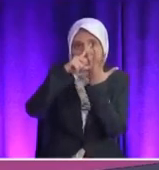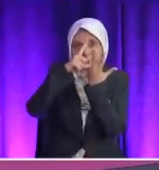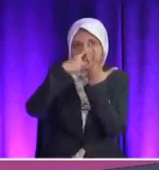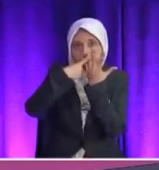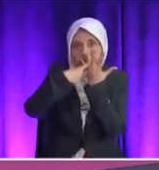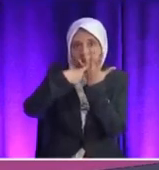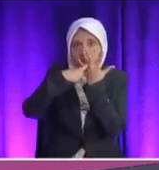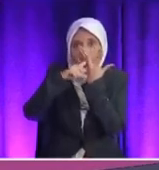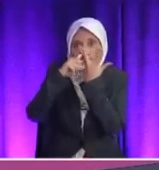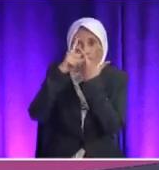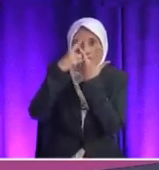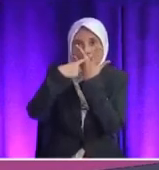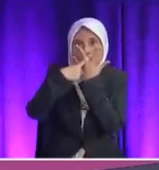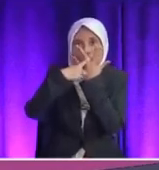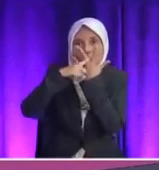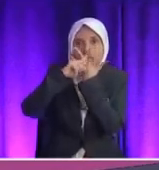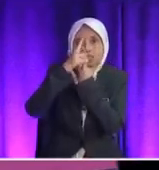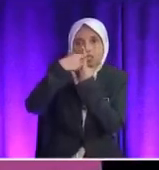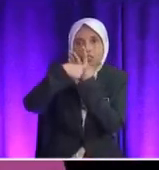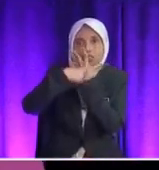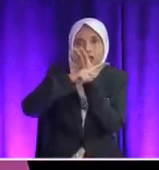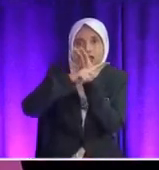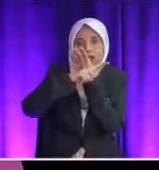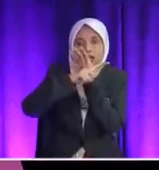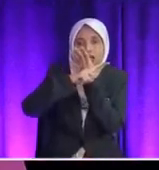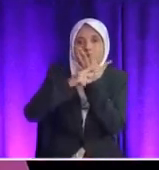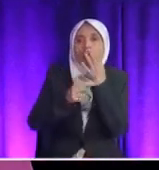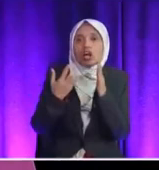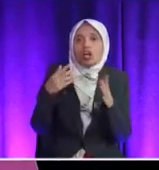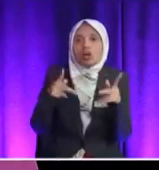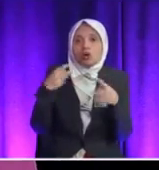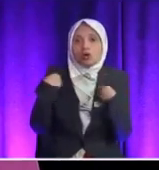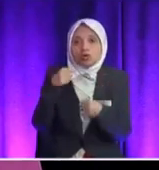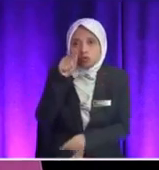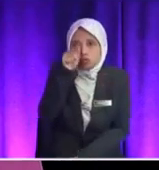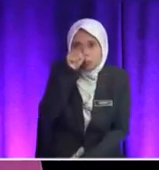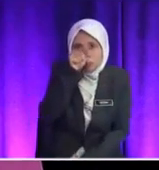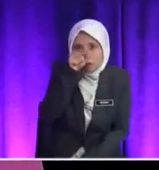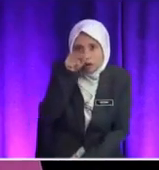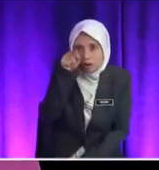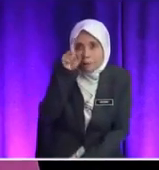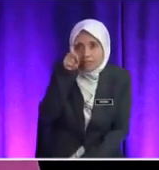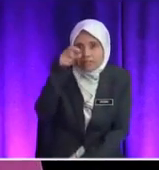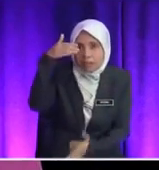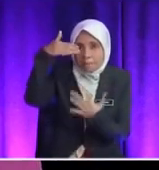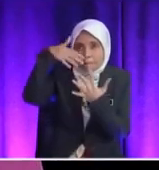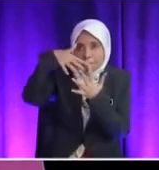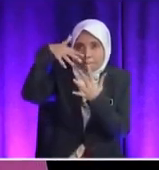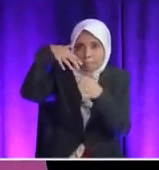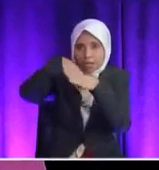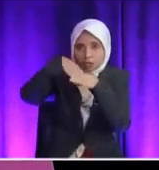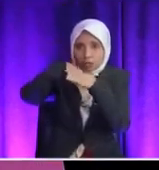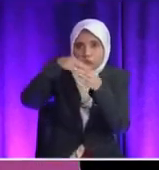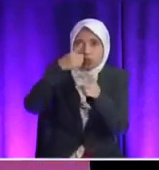setelah nih masuk pickering Oke kalau ada lubang-lubang Nikita kita masuk kayaknya nyoba Maha masih